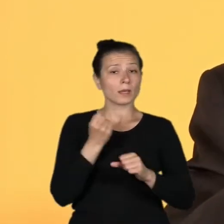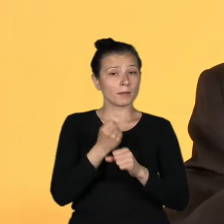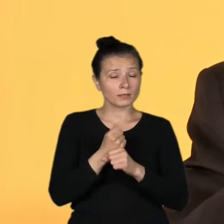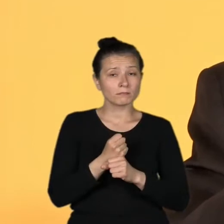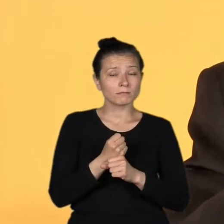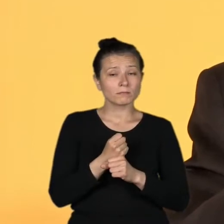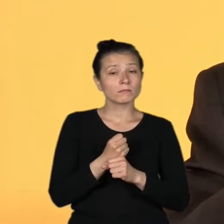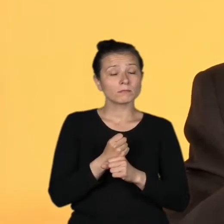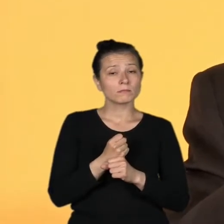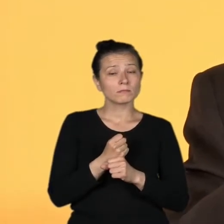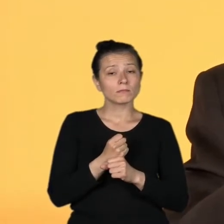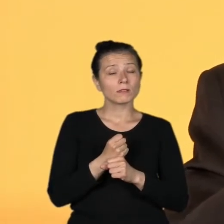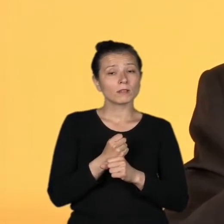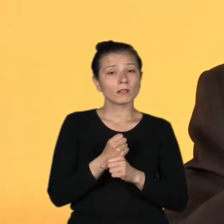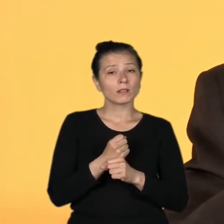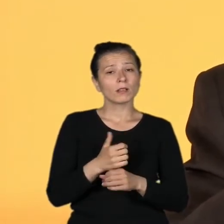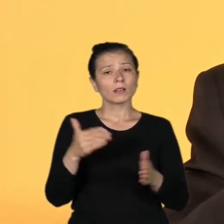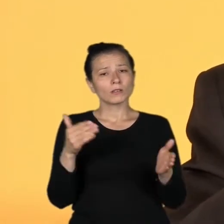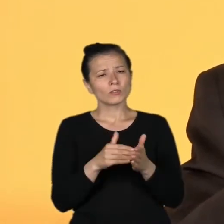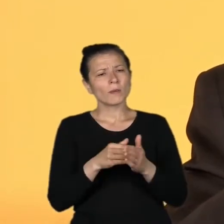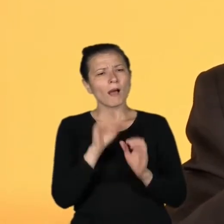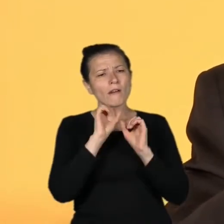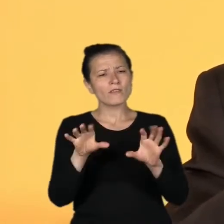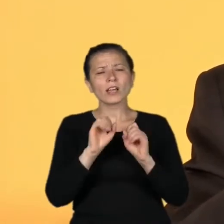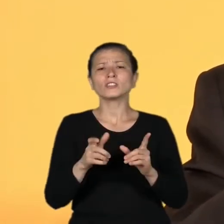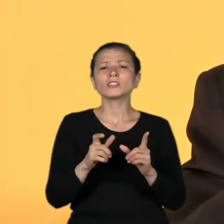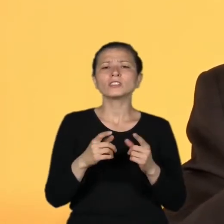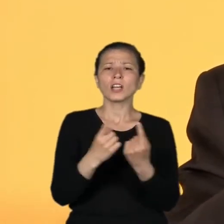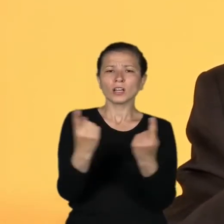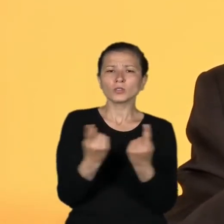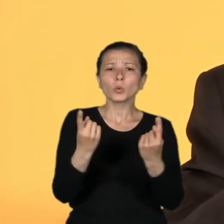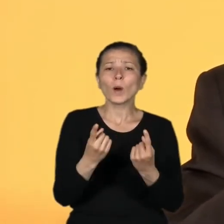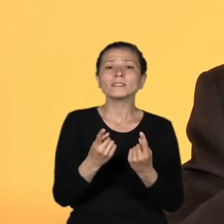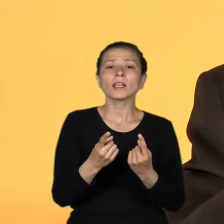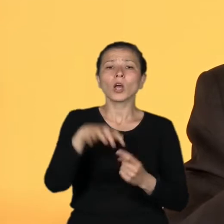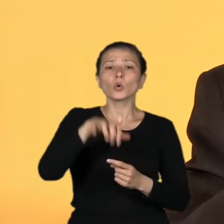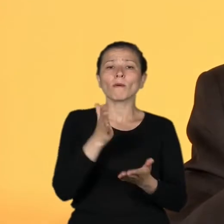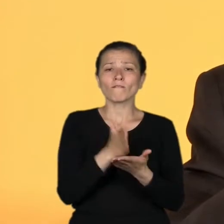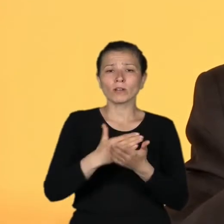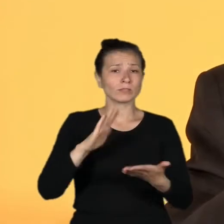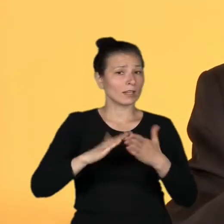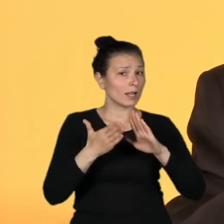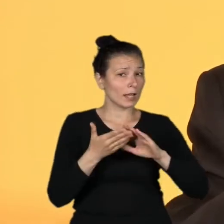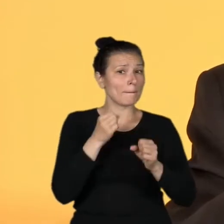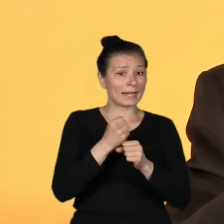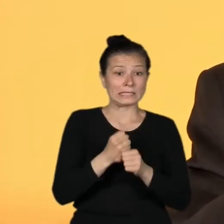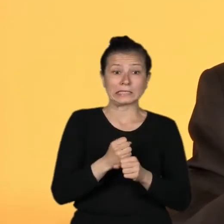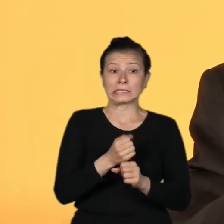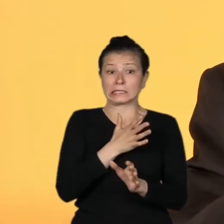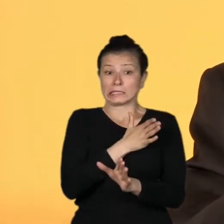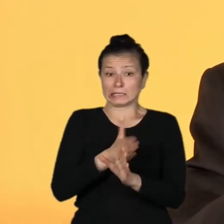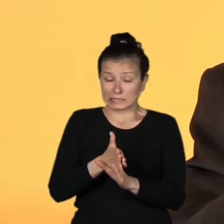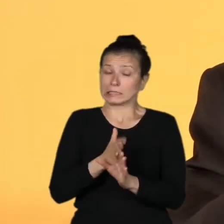wyjść jakby z zdefiniowania tego, jaka jest sytuacja na wojewódzkim rynku pracy. Ona póki co jest dobra.